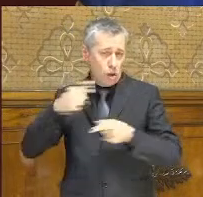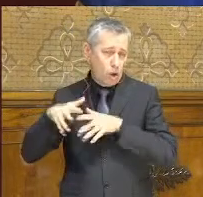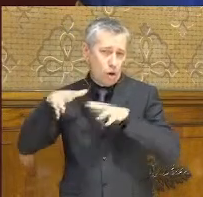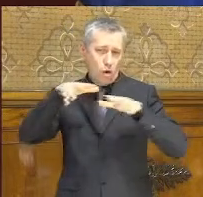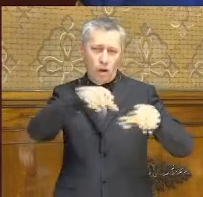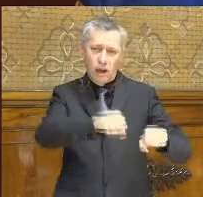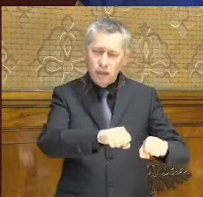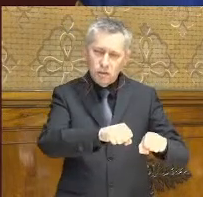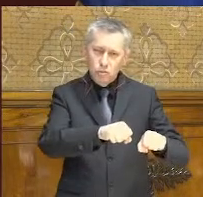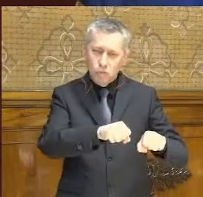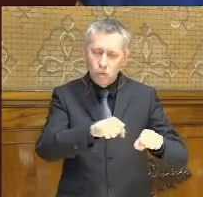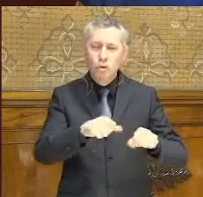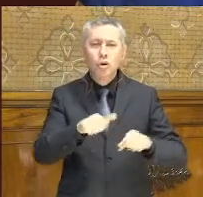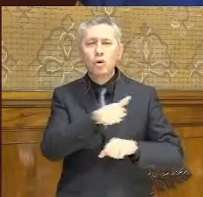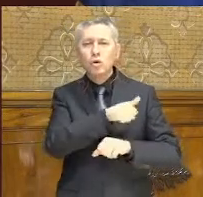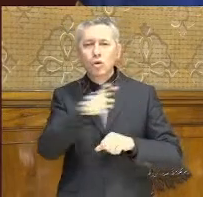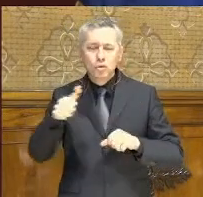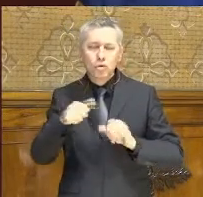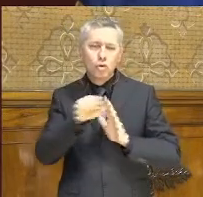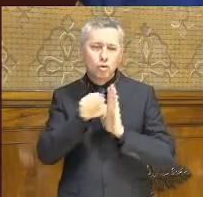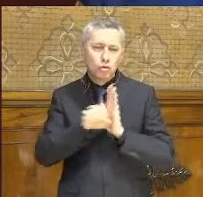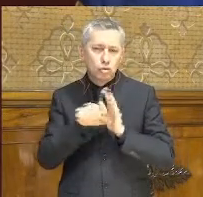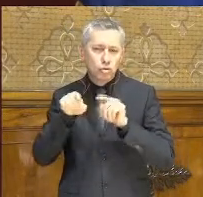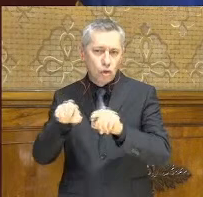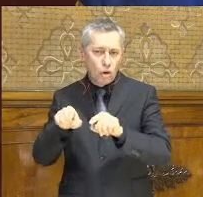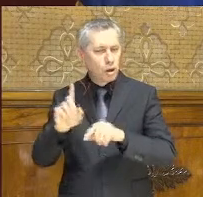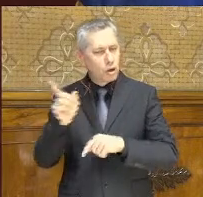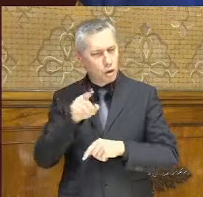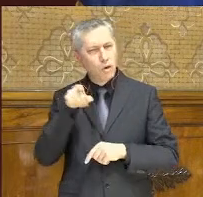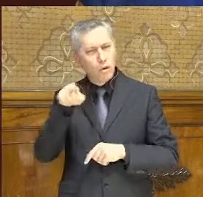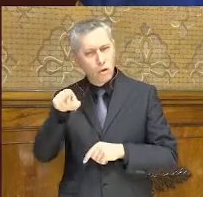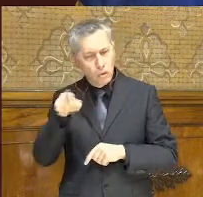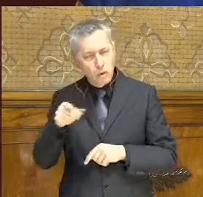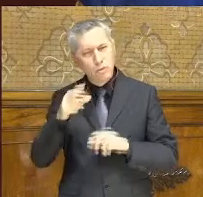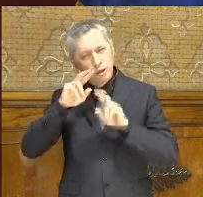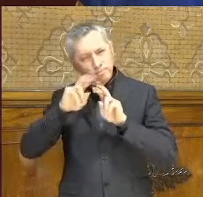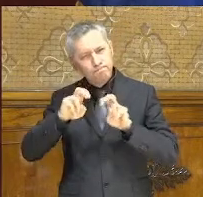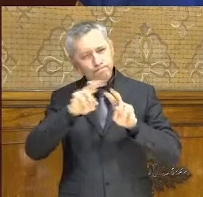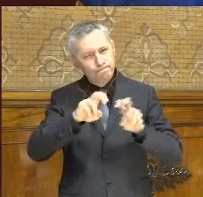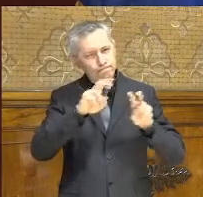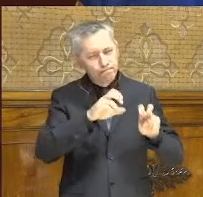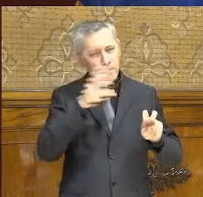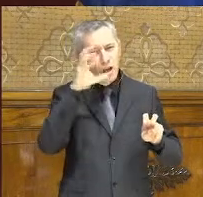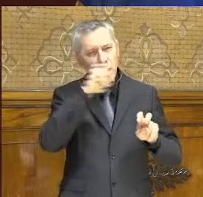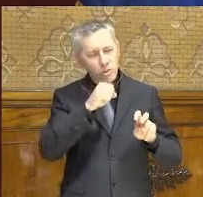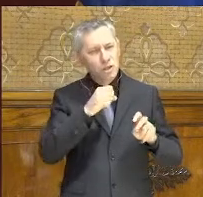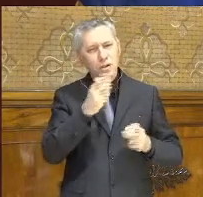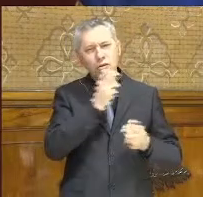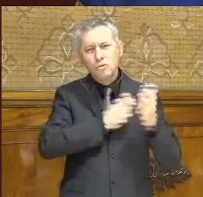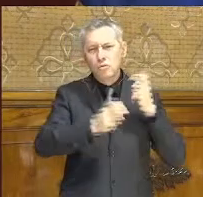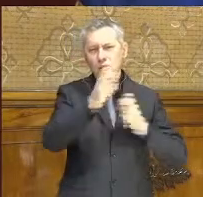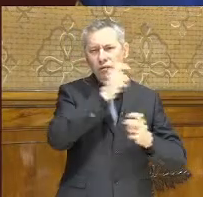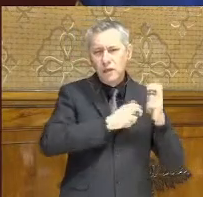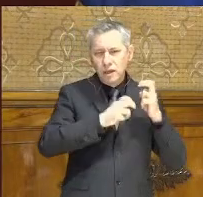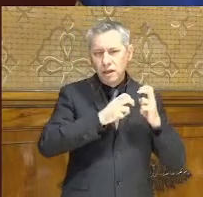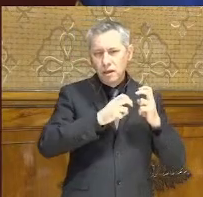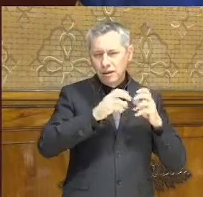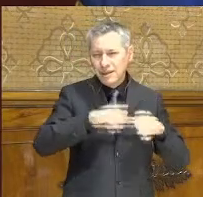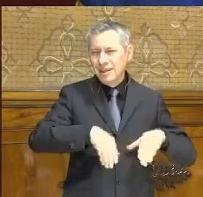storica. L'ambivalenza che Bhabha rinviene al cuore del processo della colonizzazione, iniziato nella prima